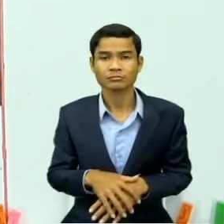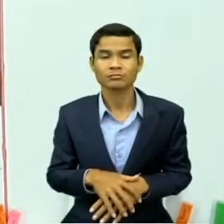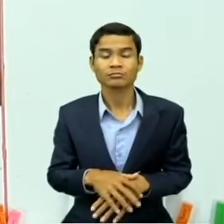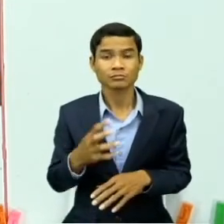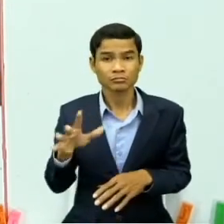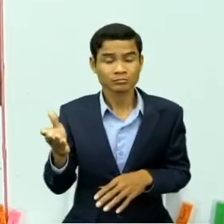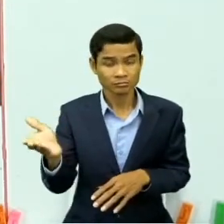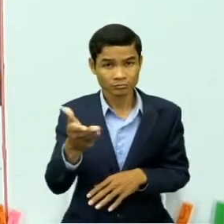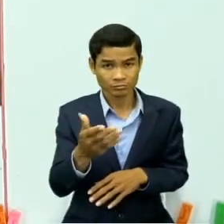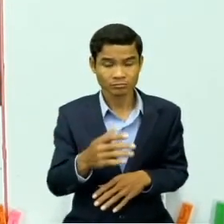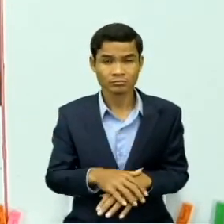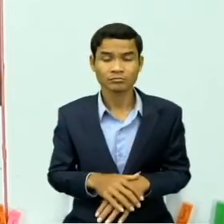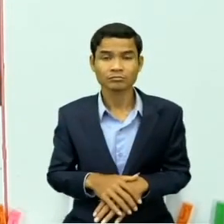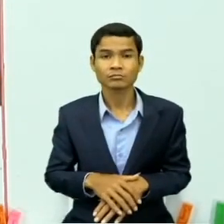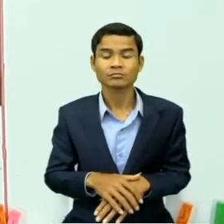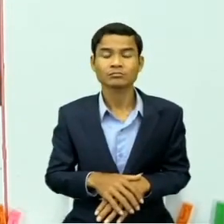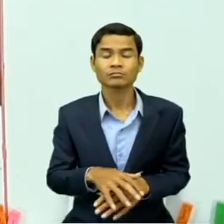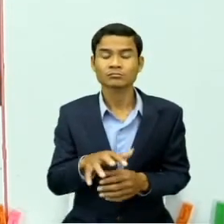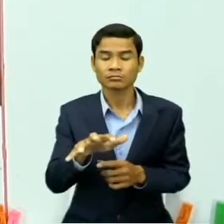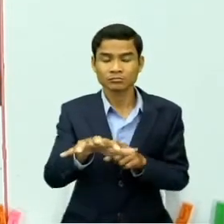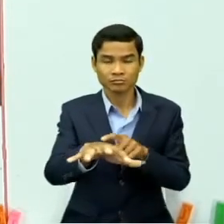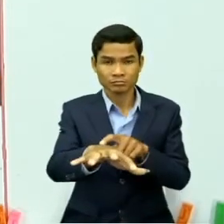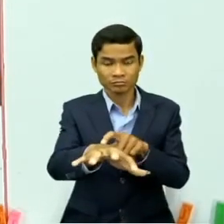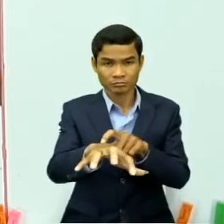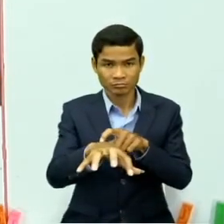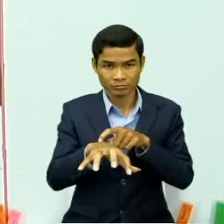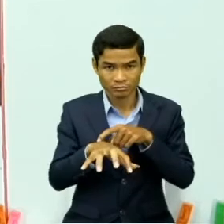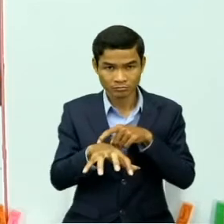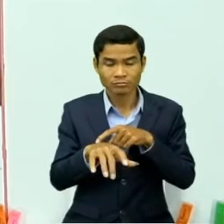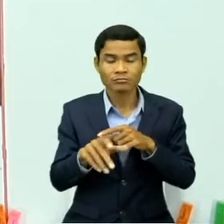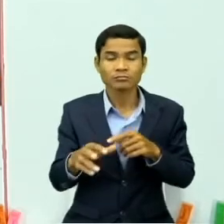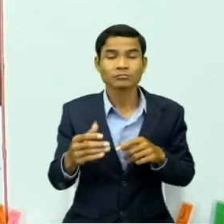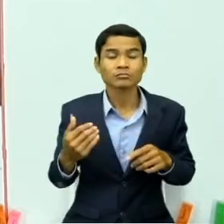ở nơi chà miên pía đấy